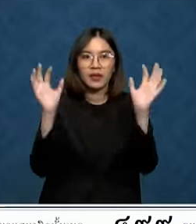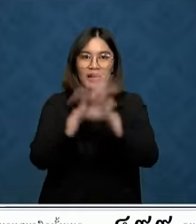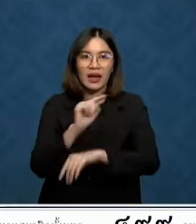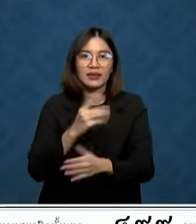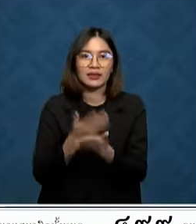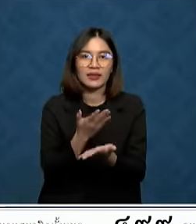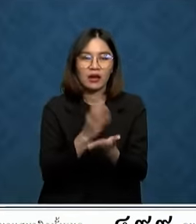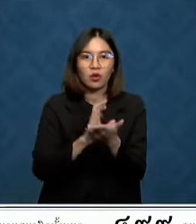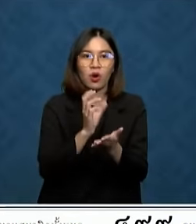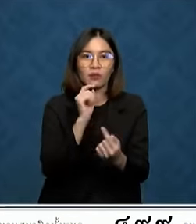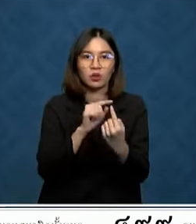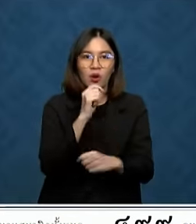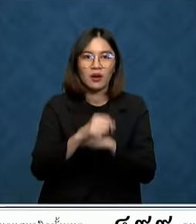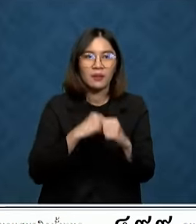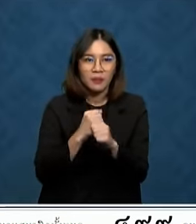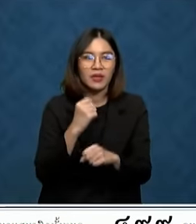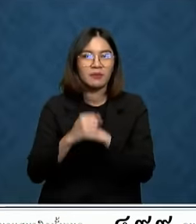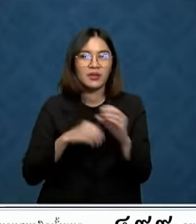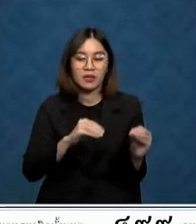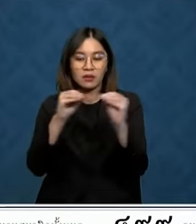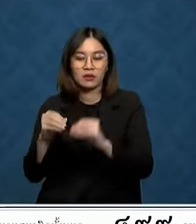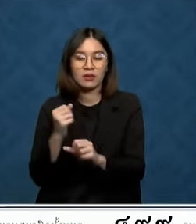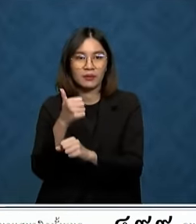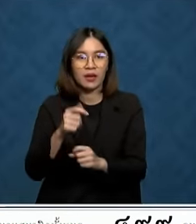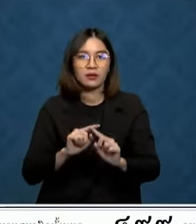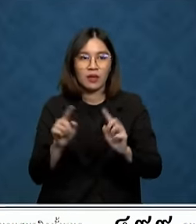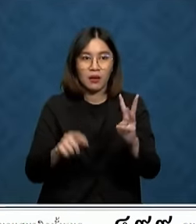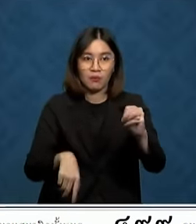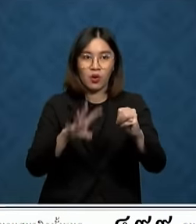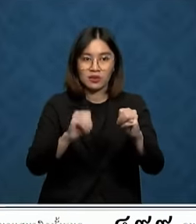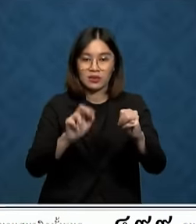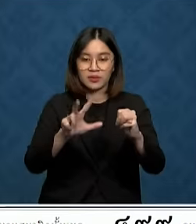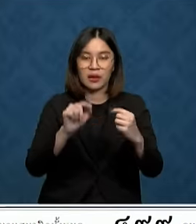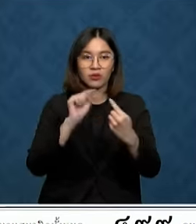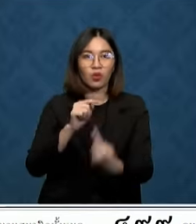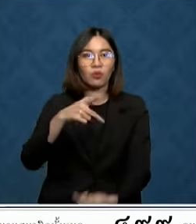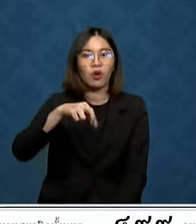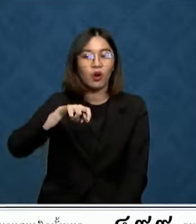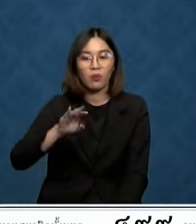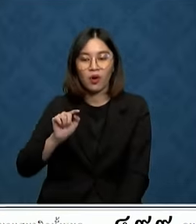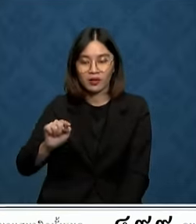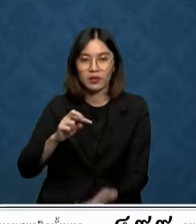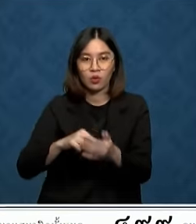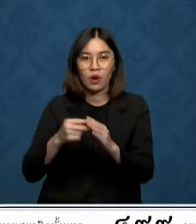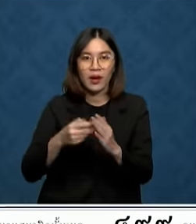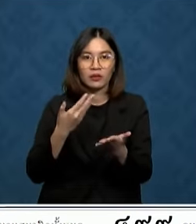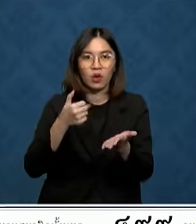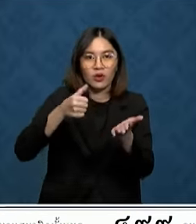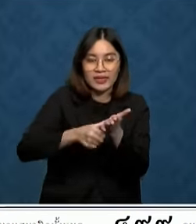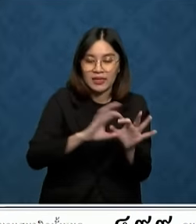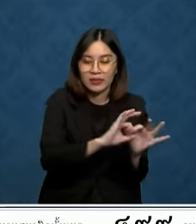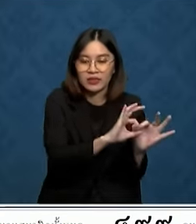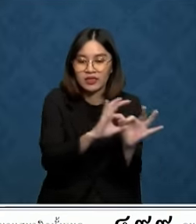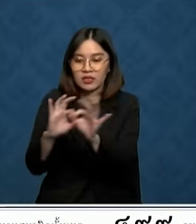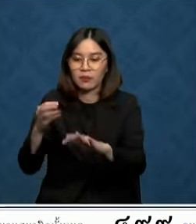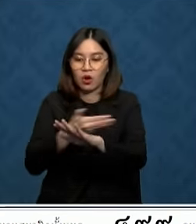ประมาประจำปีนั่นแหละใช้ข้ามปีได้แต่มาตรา 43ของพรบวิธีการงบประมาณก็บอกว่ามันต้องก่อหนี้ปลูกพันธไว้